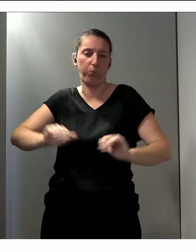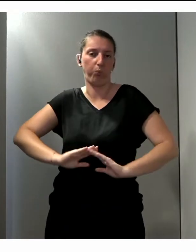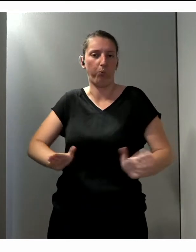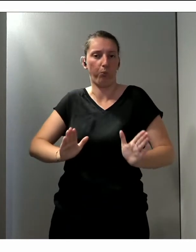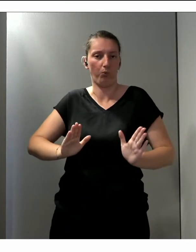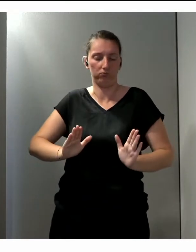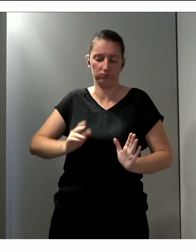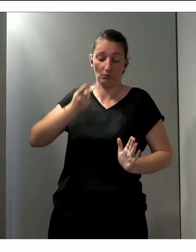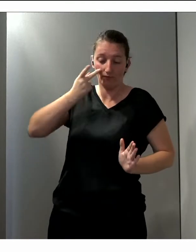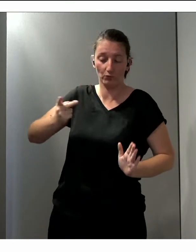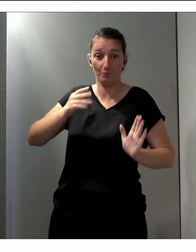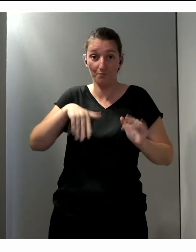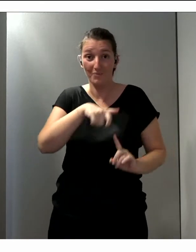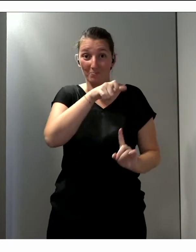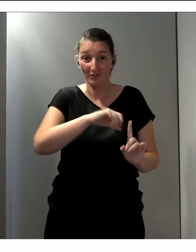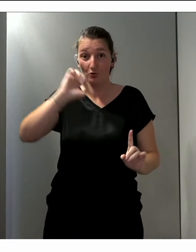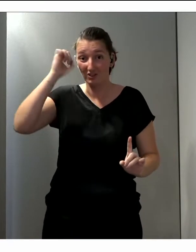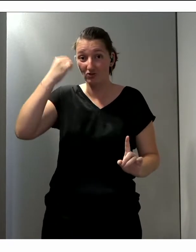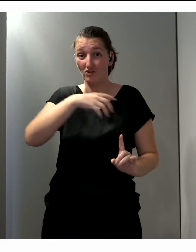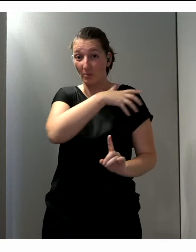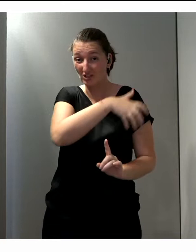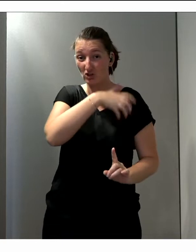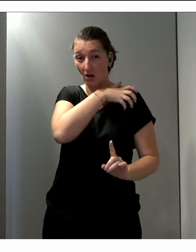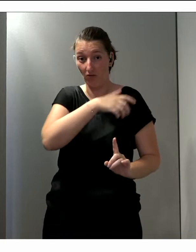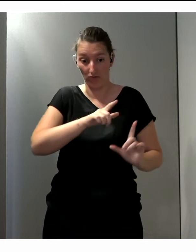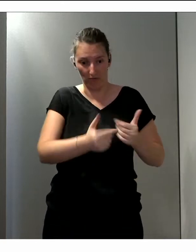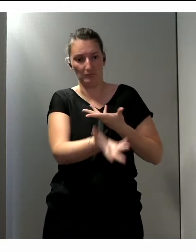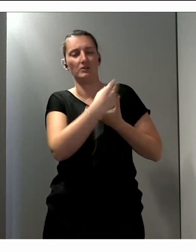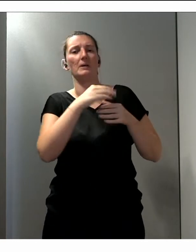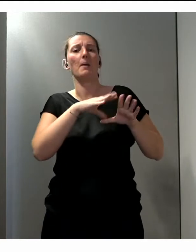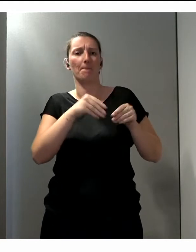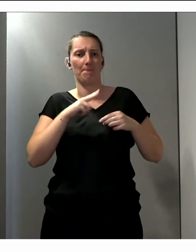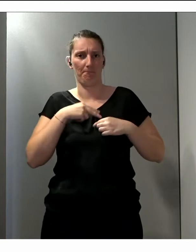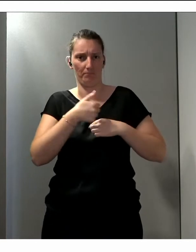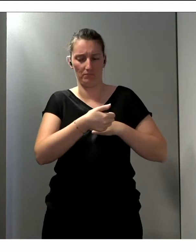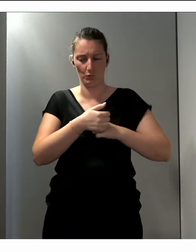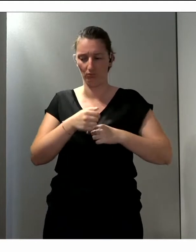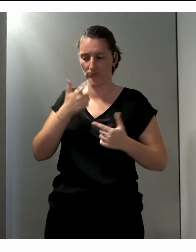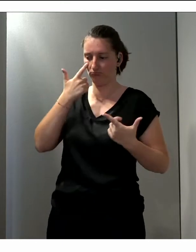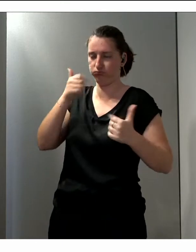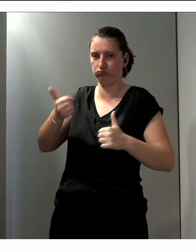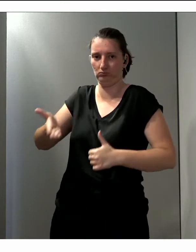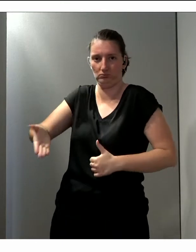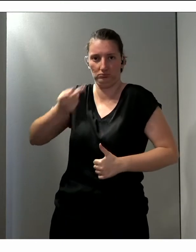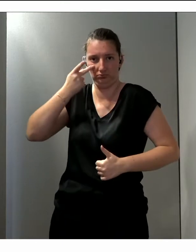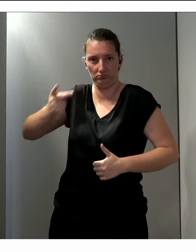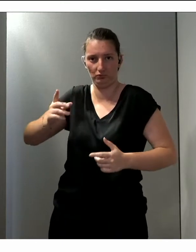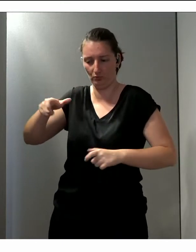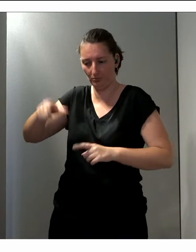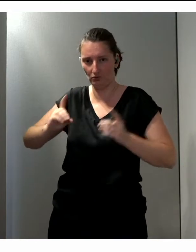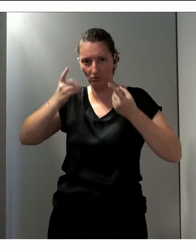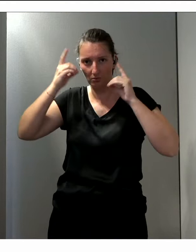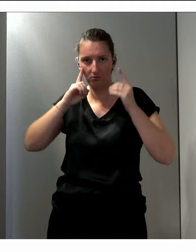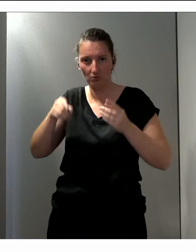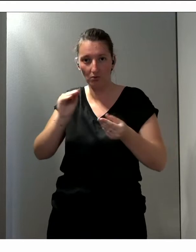que même le stagiaire magistrat qui était dans notre équipe, ça ne lui a pas posé de doute que la personne était complètement démente, puisqu'elle mangeait